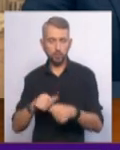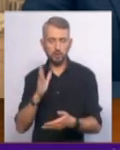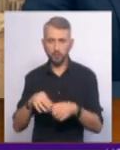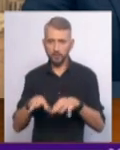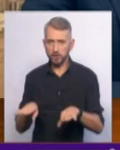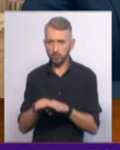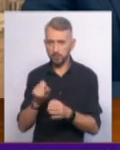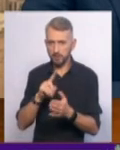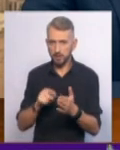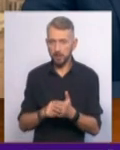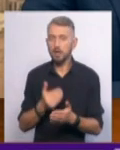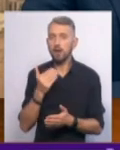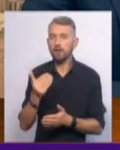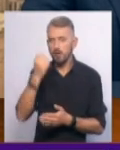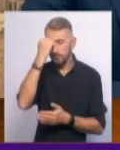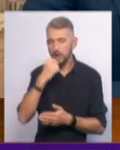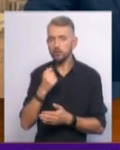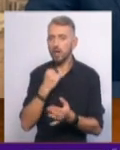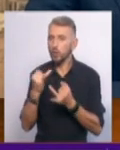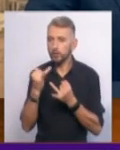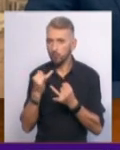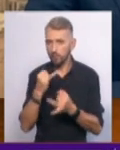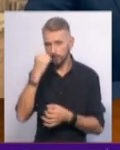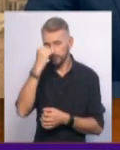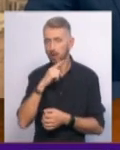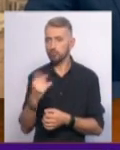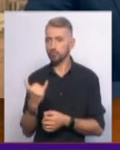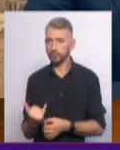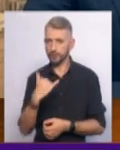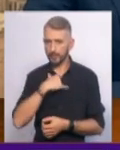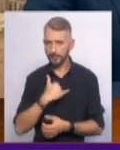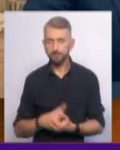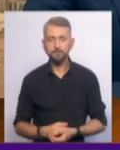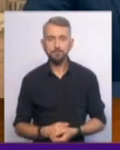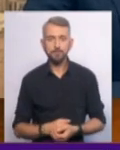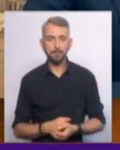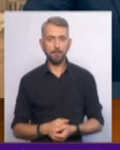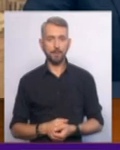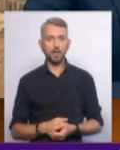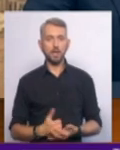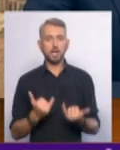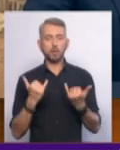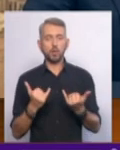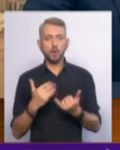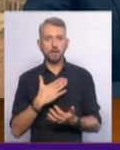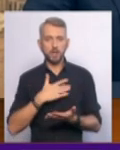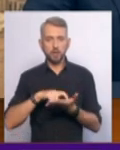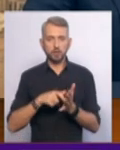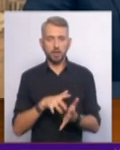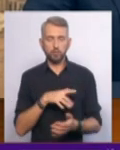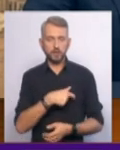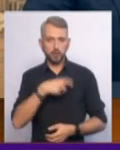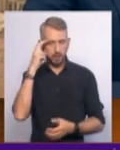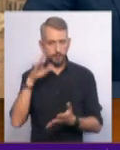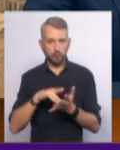питання. Вам, пане Михайло, вдячна за розмову. Дуже дякую, що сьогодні Завітали до нас. Я нагадаю, що сьогодні у нашій студії був депутат